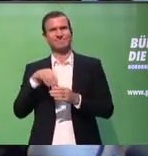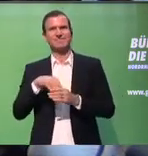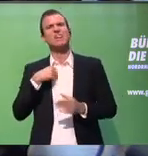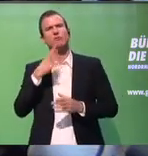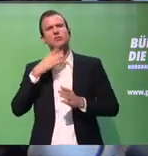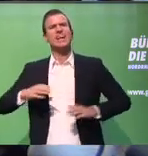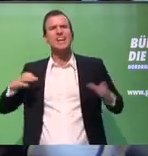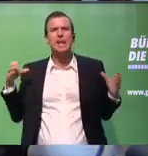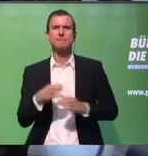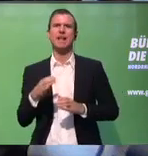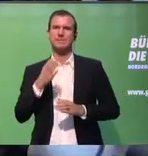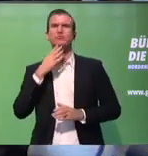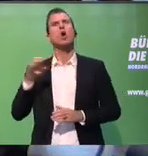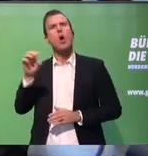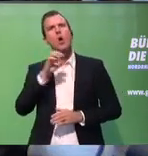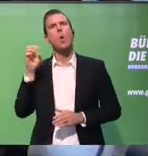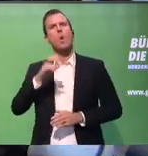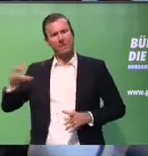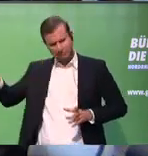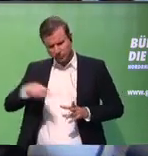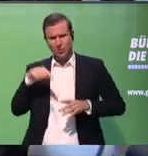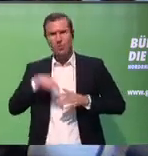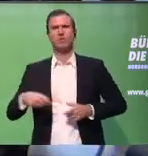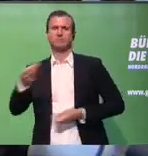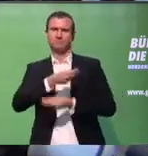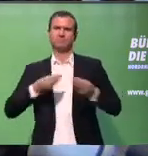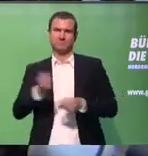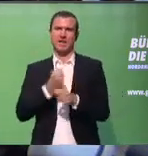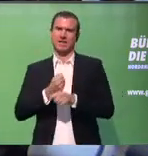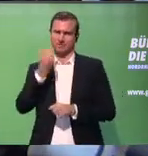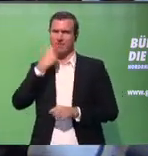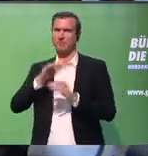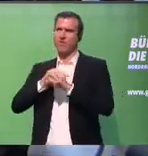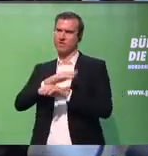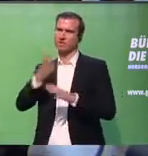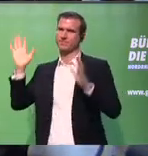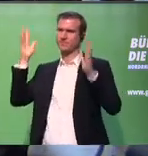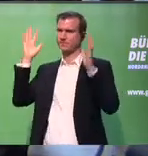gemeinsam Europa zurückholen, liebe Freundinnen und Freunde.